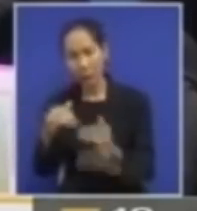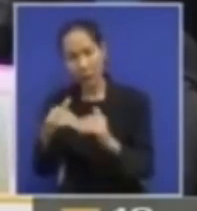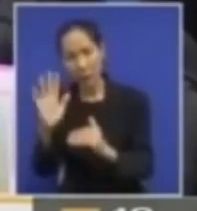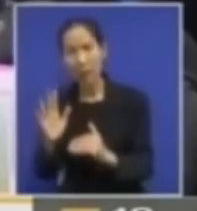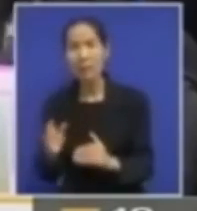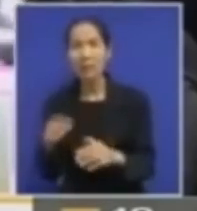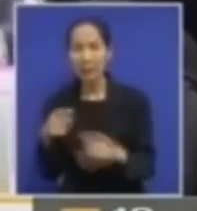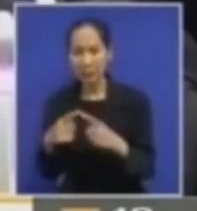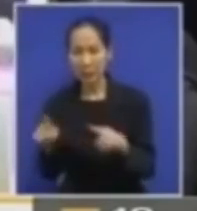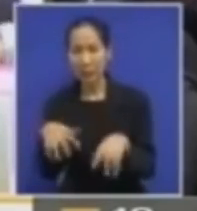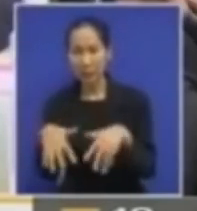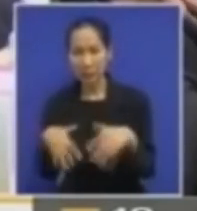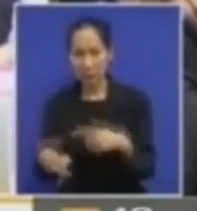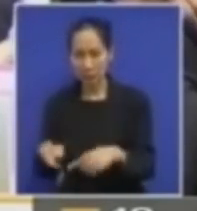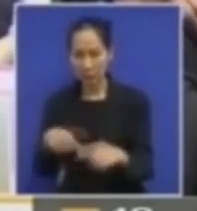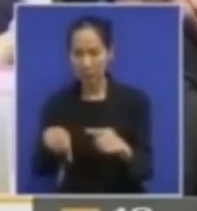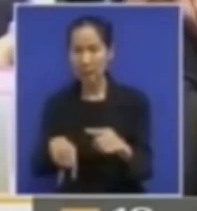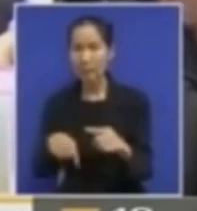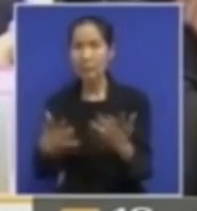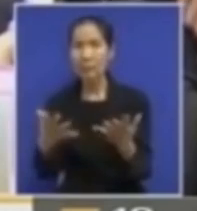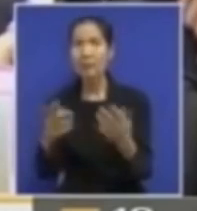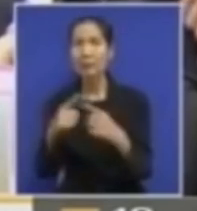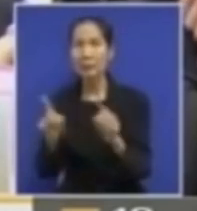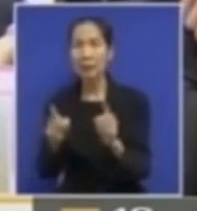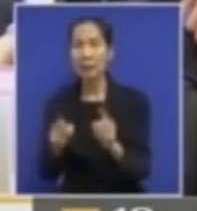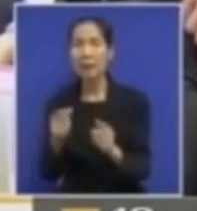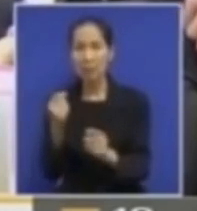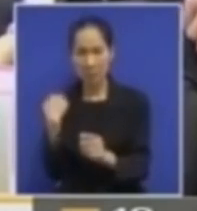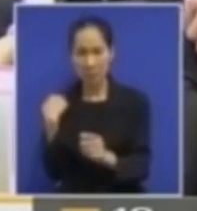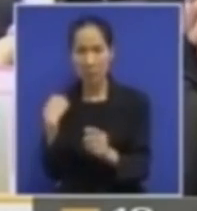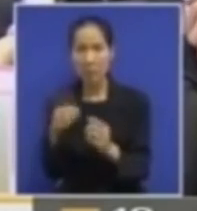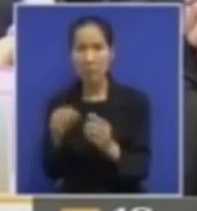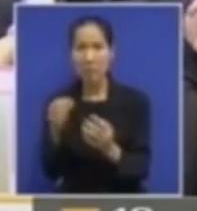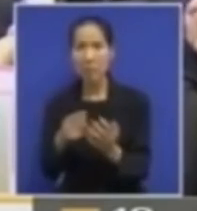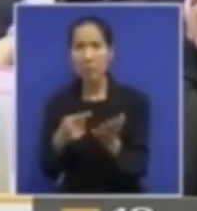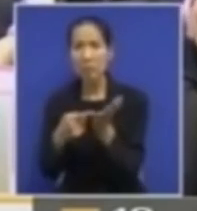ได้มาลงคะแนนตรงนี้ครับแต่เขาลงคะแนนอยู่ที่ตั้งของเขาส